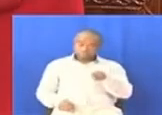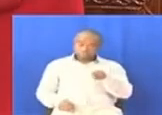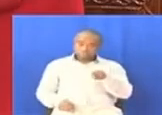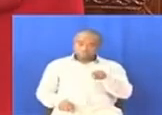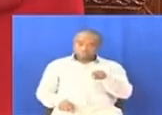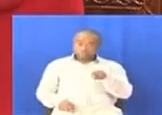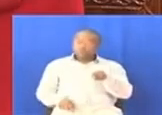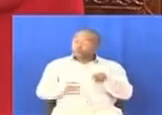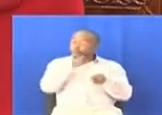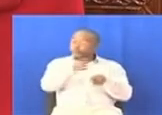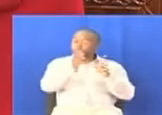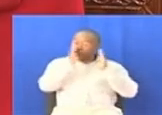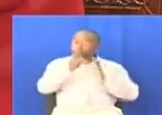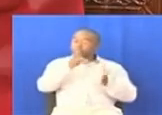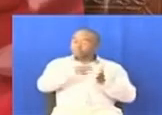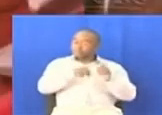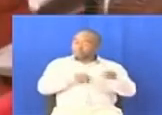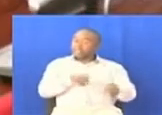akasema